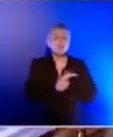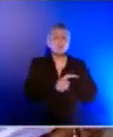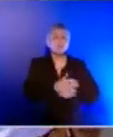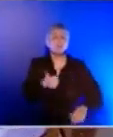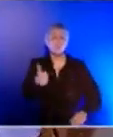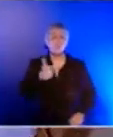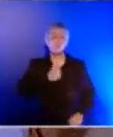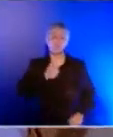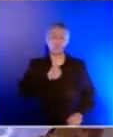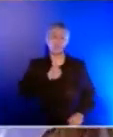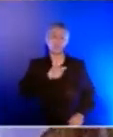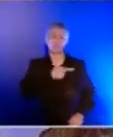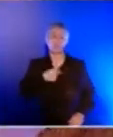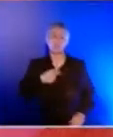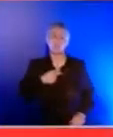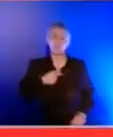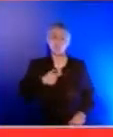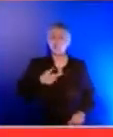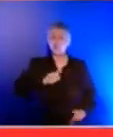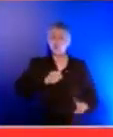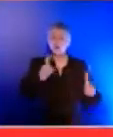στην οικονομία,